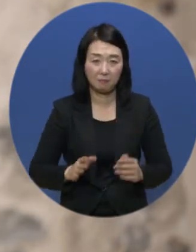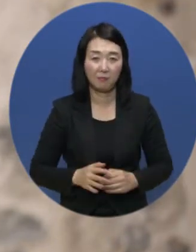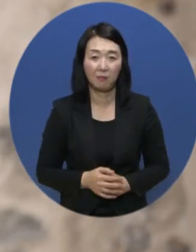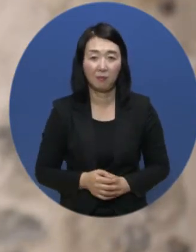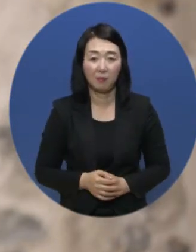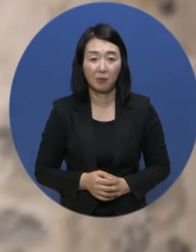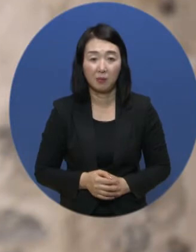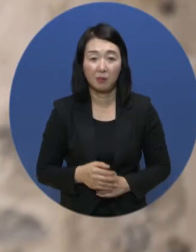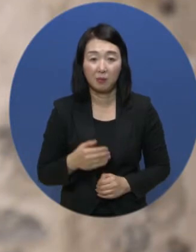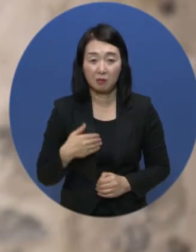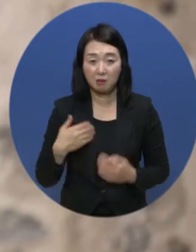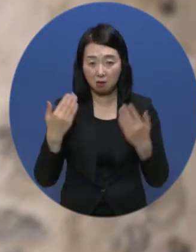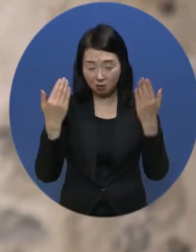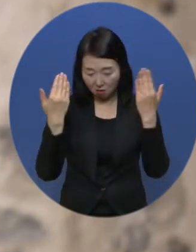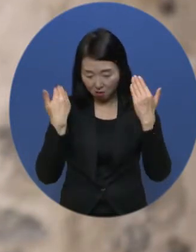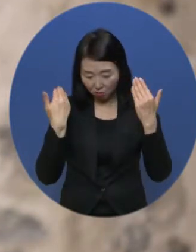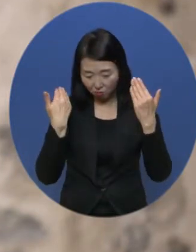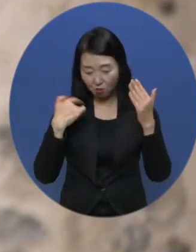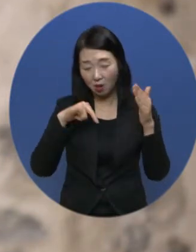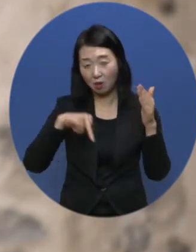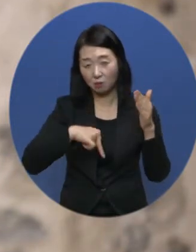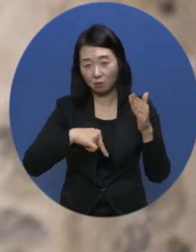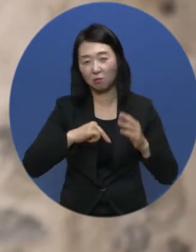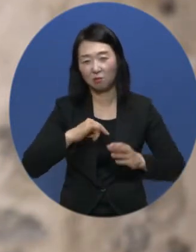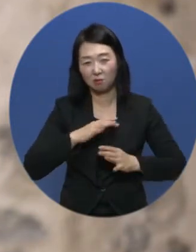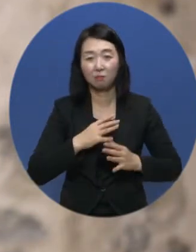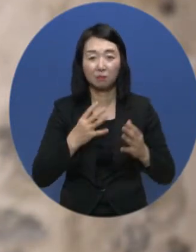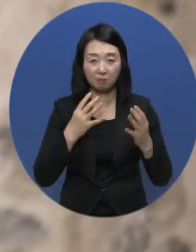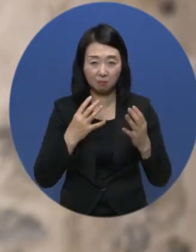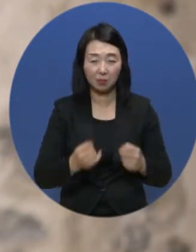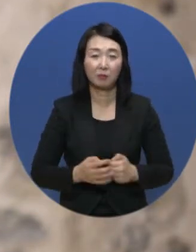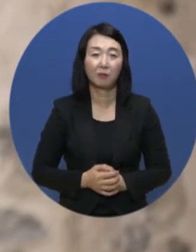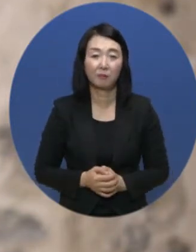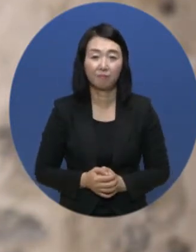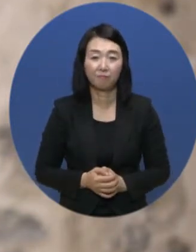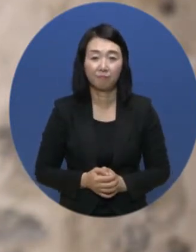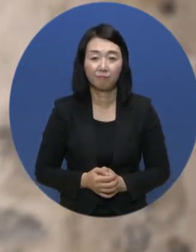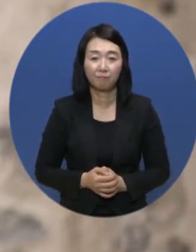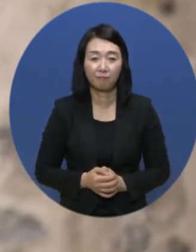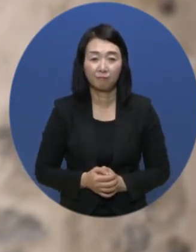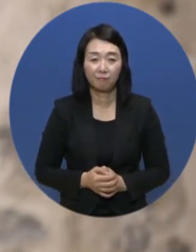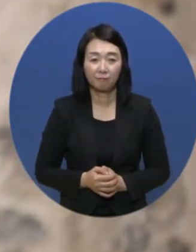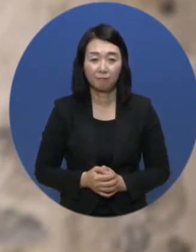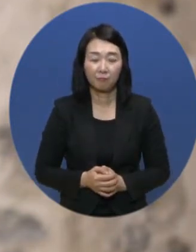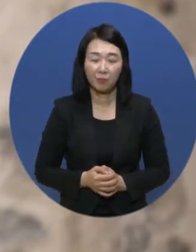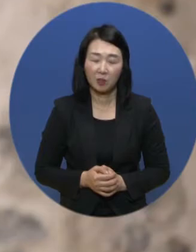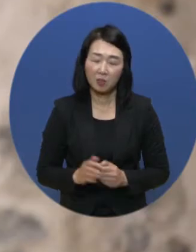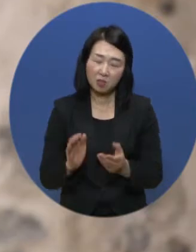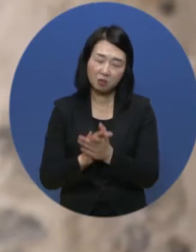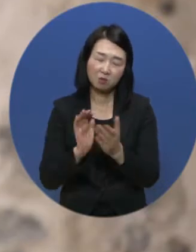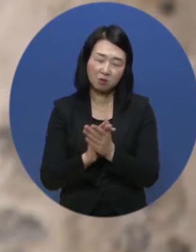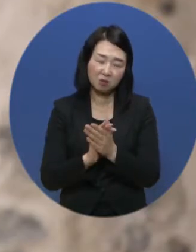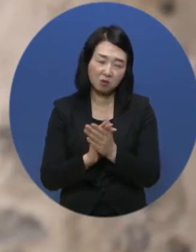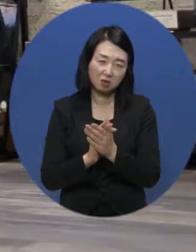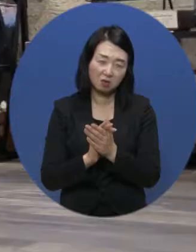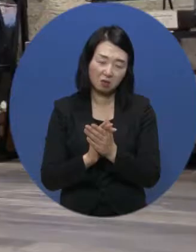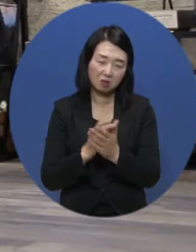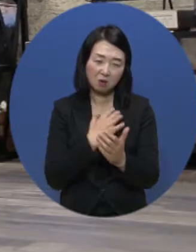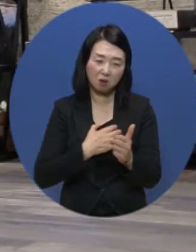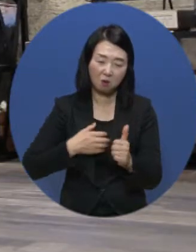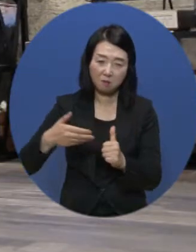전 학교에서도 겁이 많은 아이였습니다. 아이들의 괴롭힘을 당하고 가만히만 있었습니다.